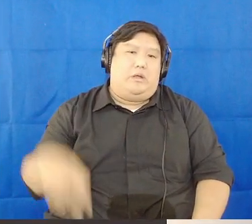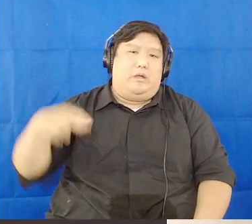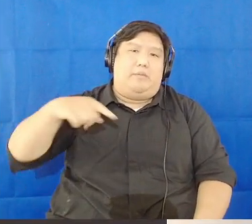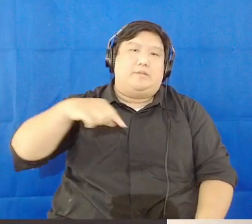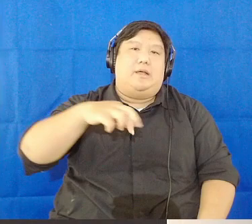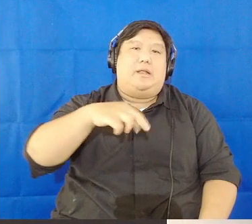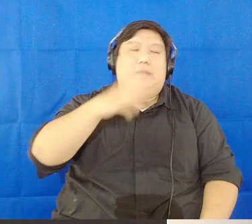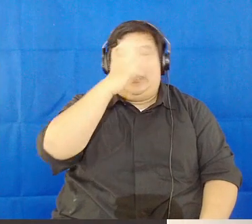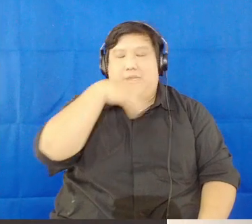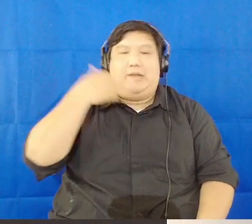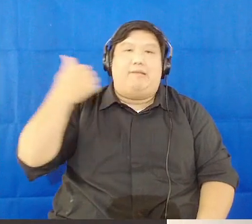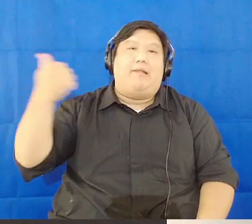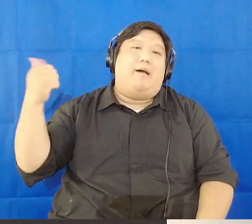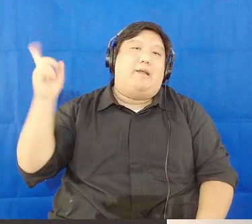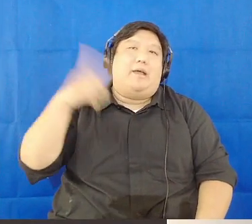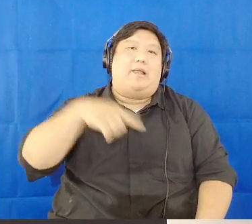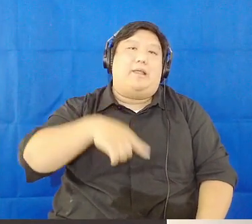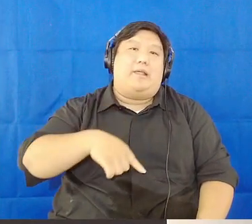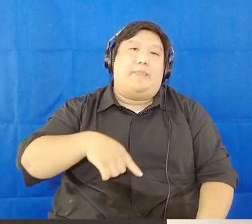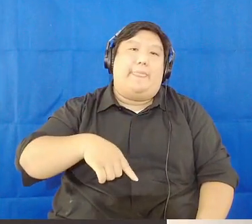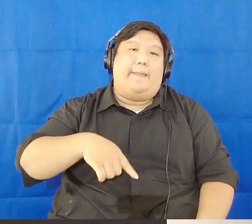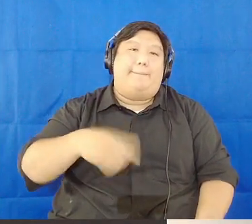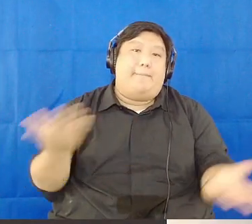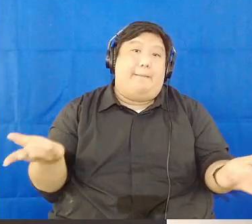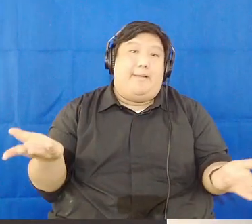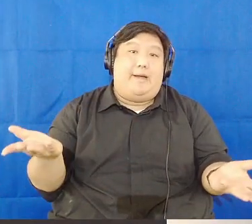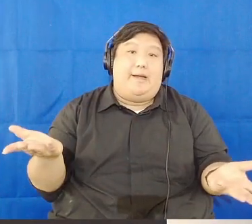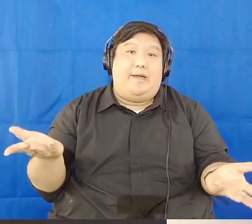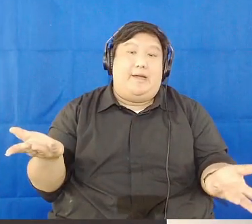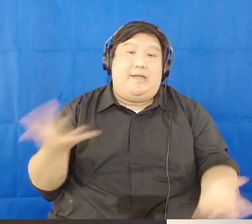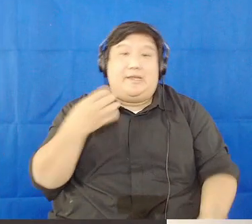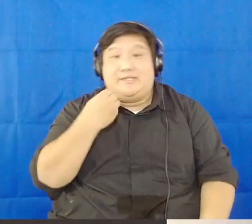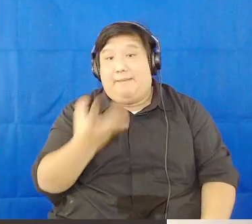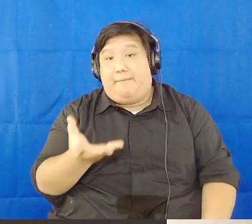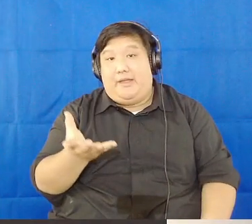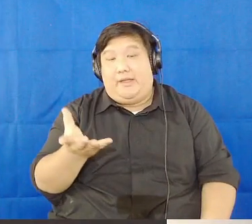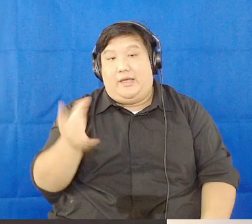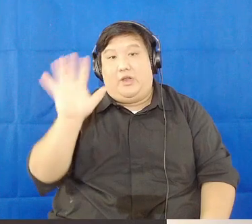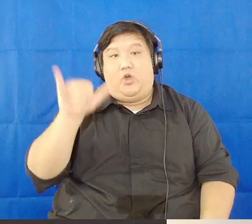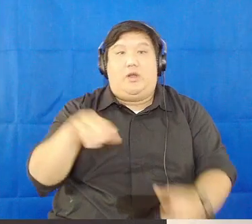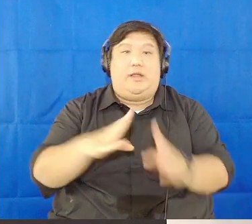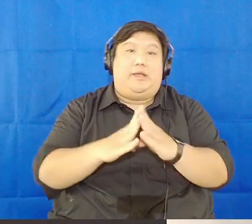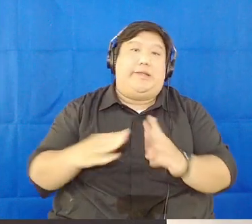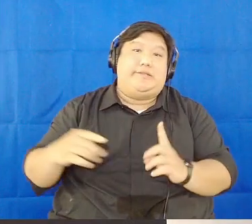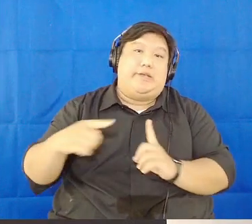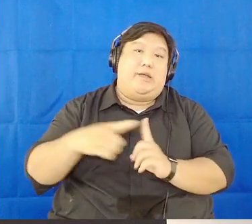indah dari apa yang disampaikan oleh gereja tentang